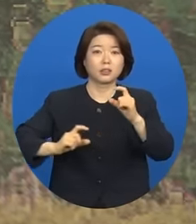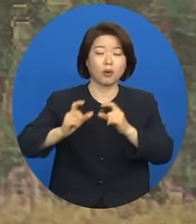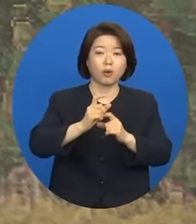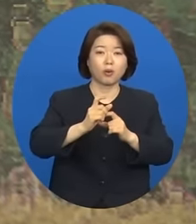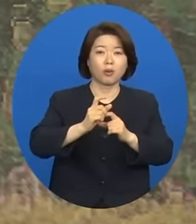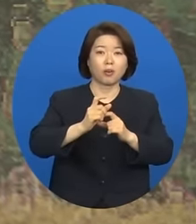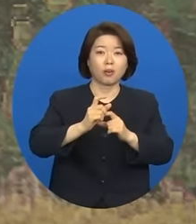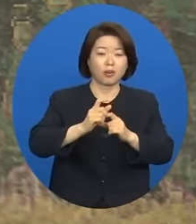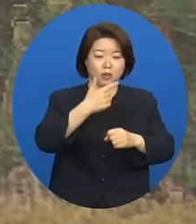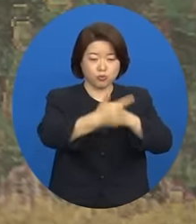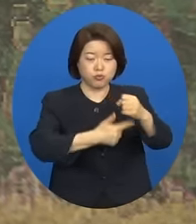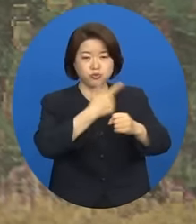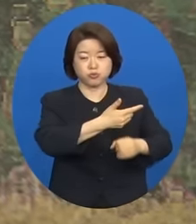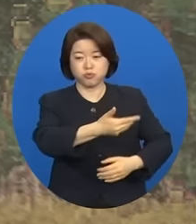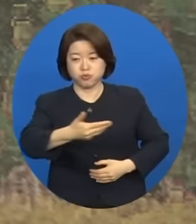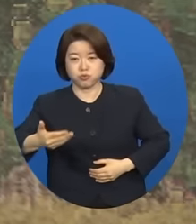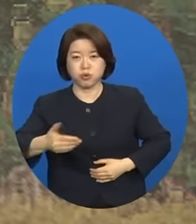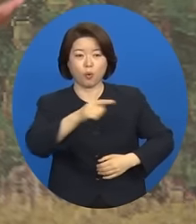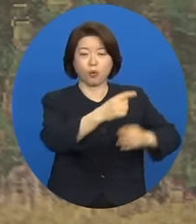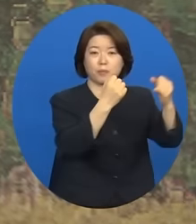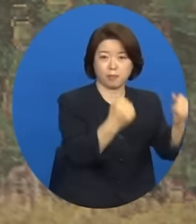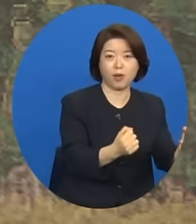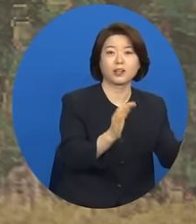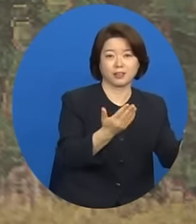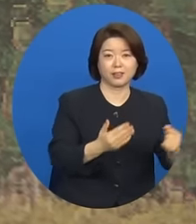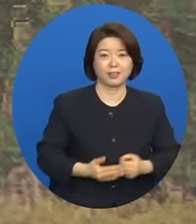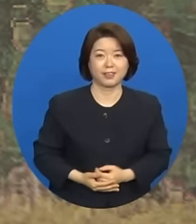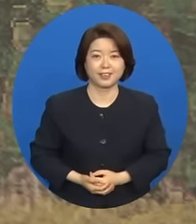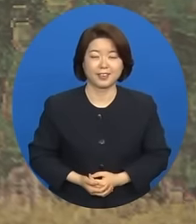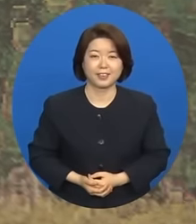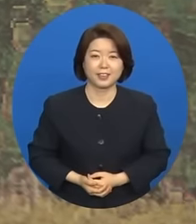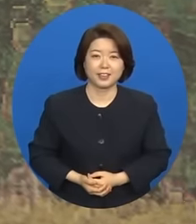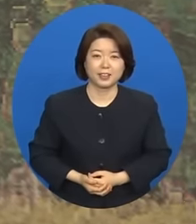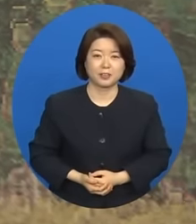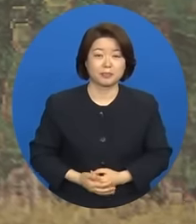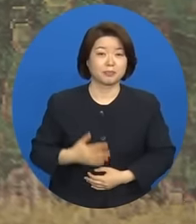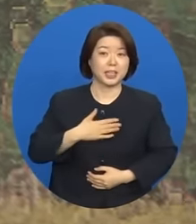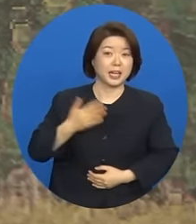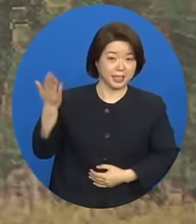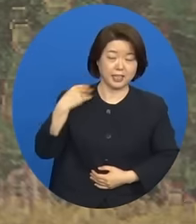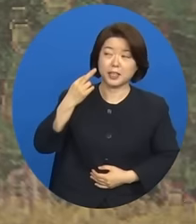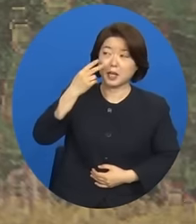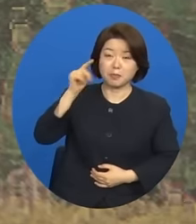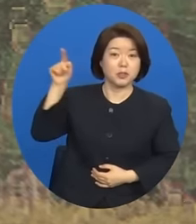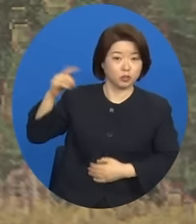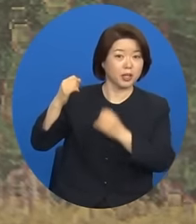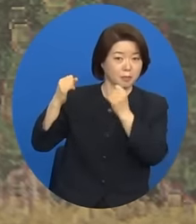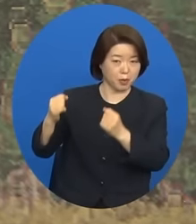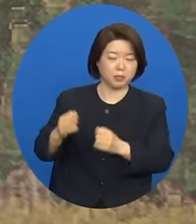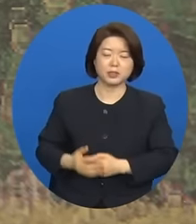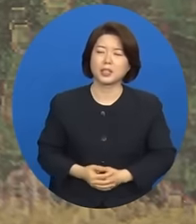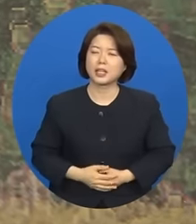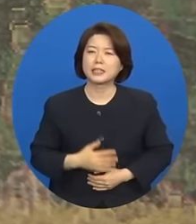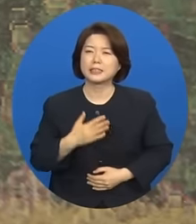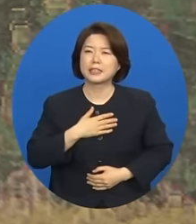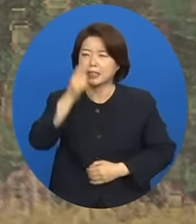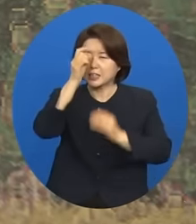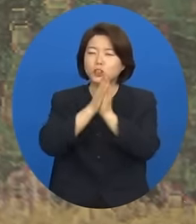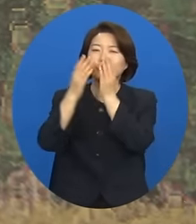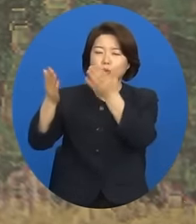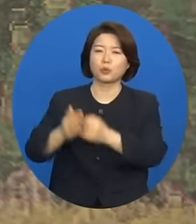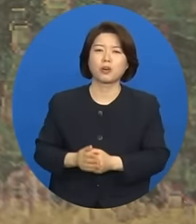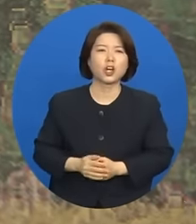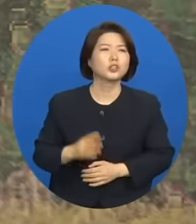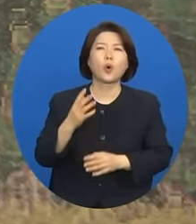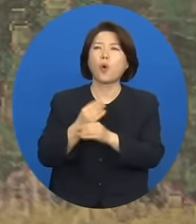있게 됩니다. 제가 미국에 있을 때 어떤 분이 그래요. 그런 기도를 드렸대요. 언제까지 제가 이 캔자스에 있어야 됩니까? 저